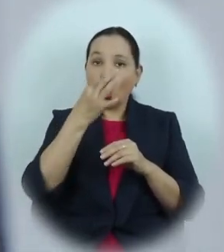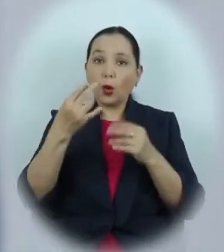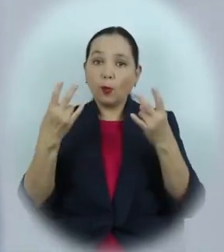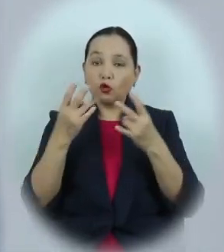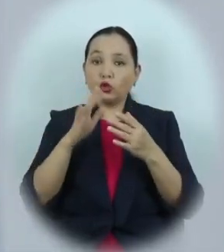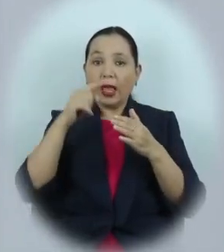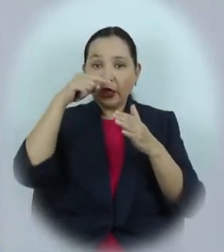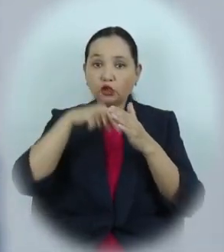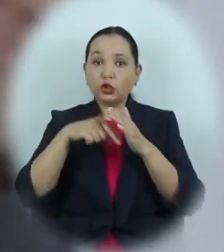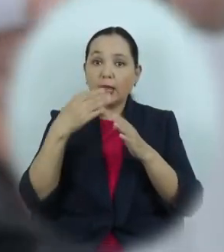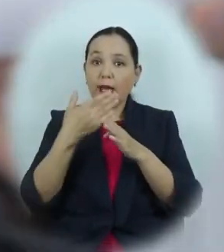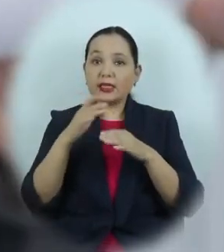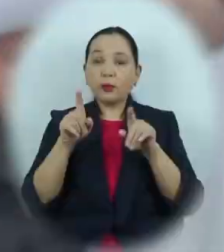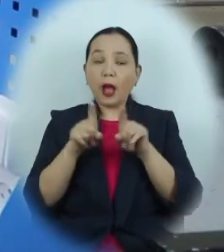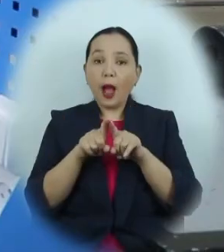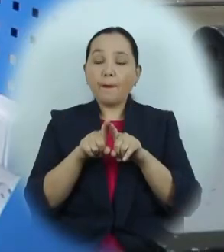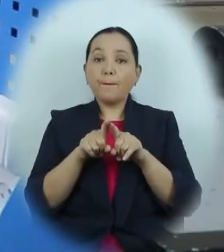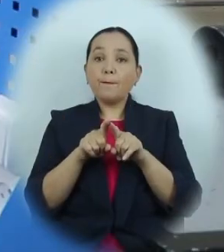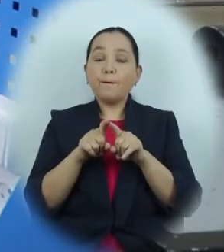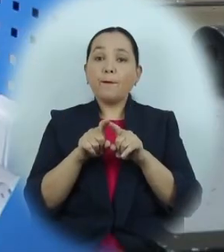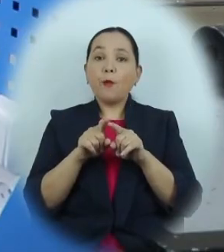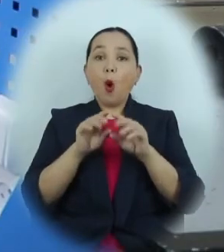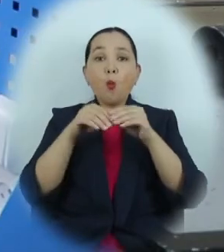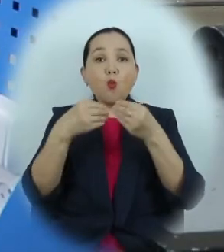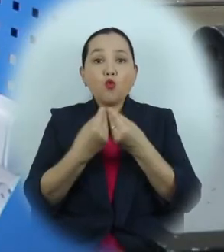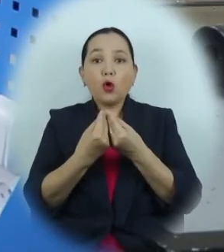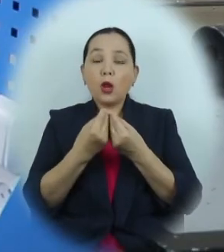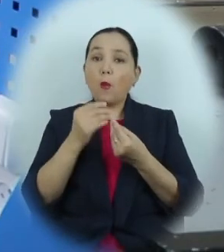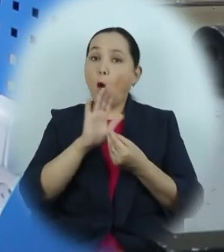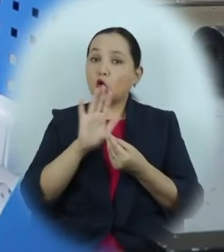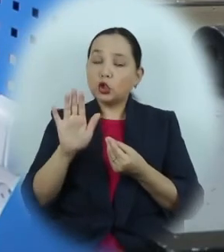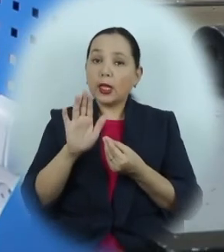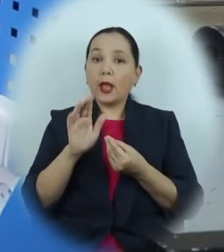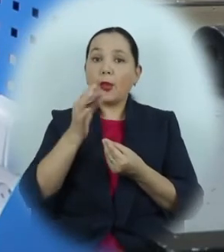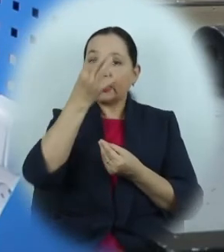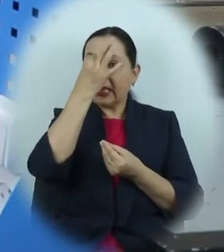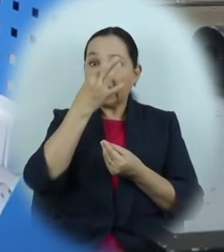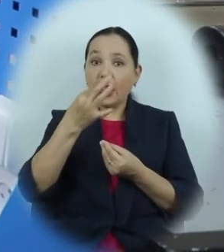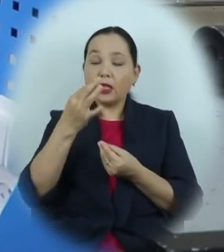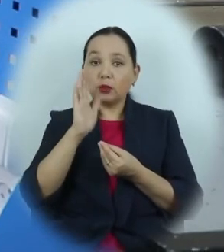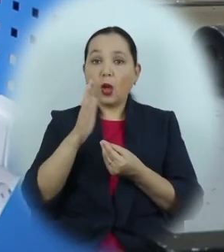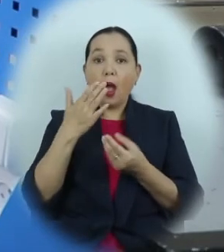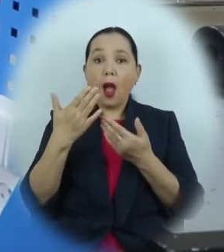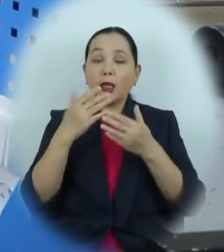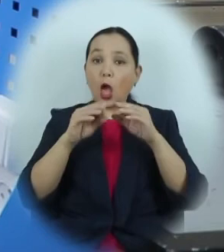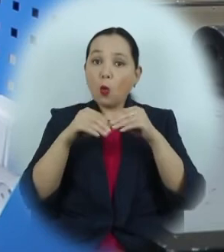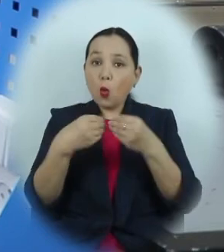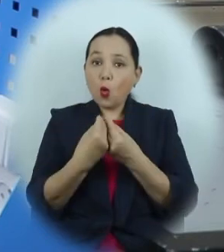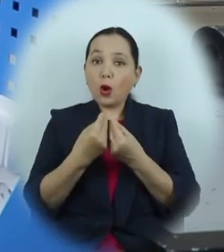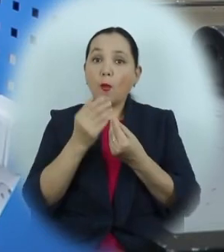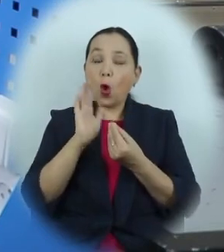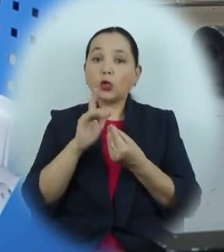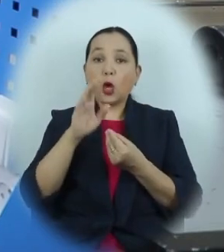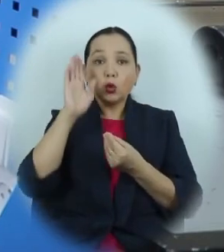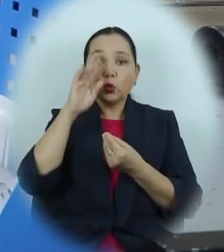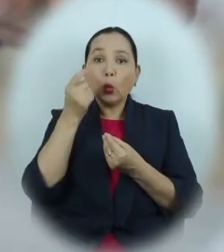buni ichki qismi ham bukilib qolishi kerak emas. Ichki qismiga suv bukilib qolishi natijasida